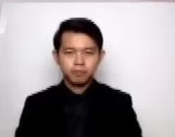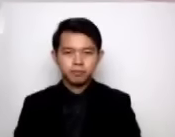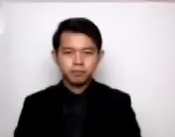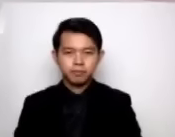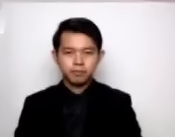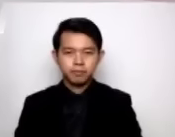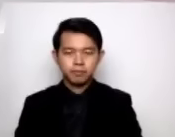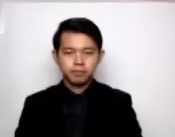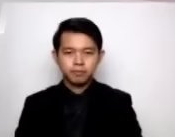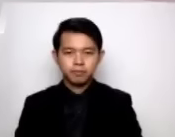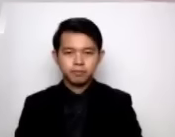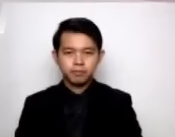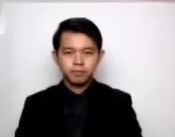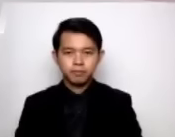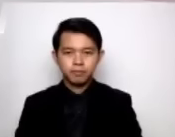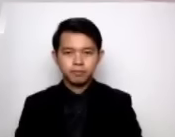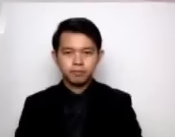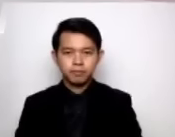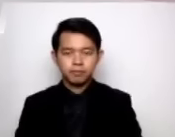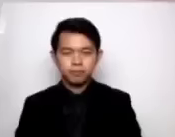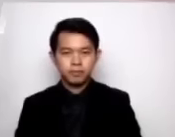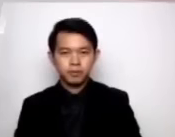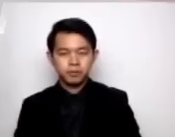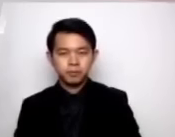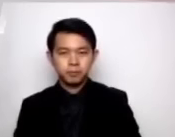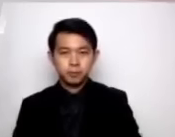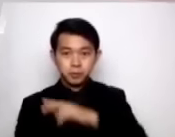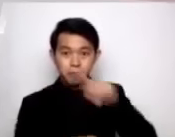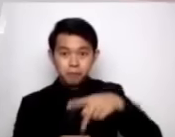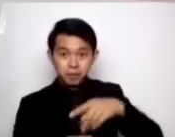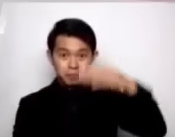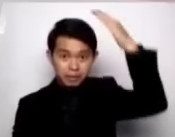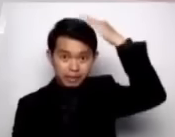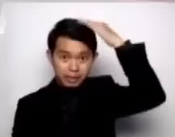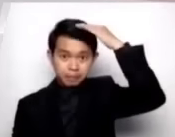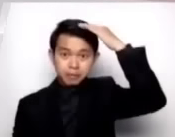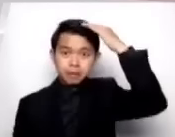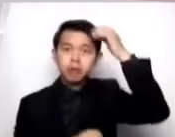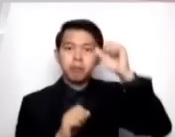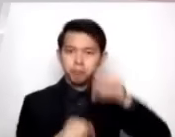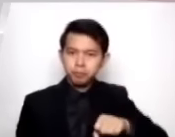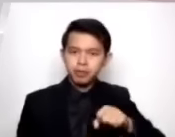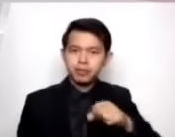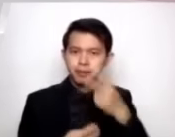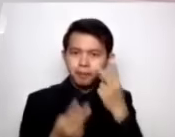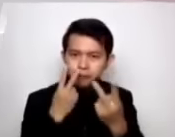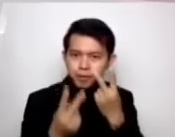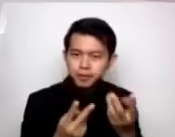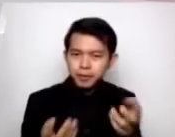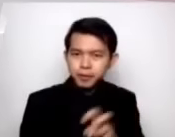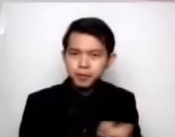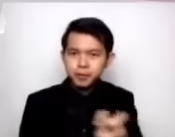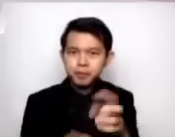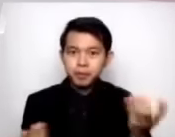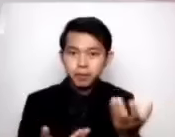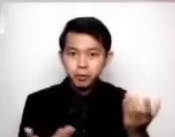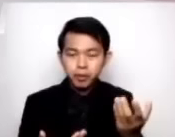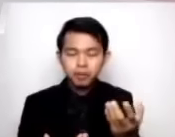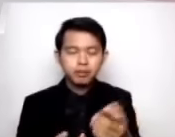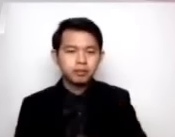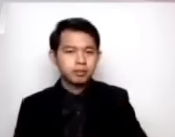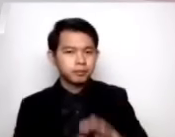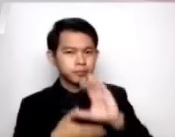Nasa bandang dulo man ng Pilipinas, hindi dapat ihuli sa inyong travel bucket list ang pagbiyahe sa Zambasulta. G tayo